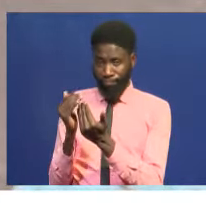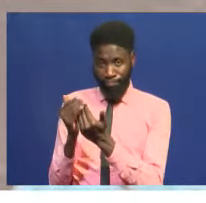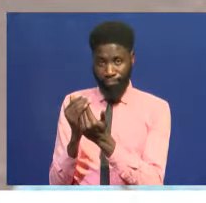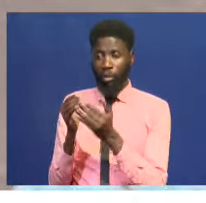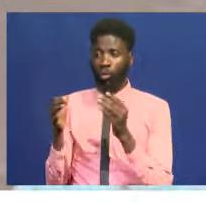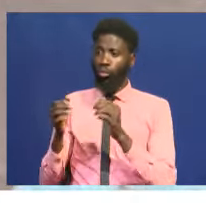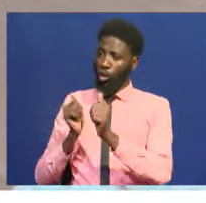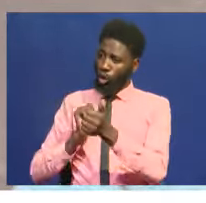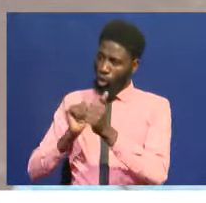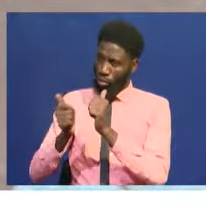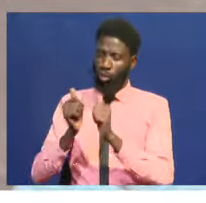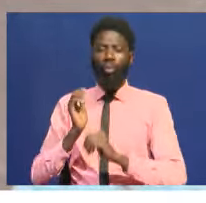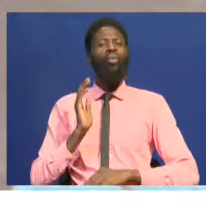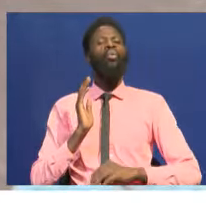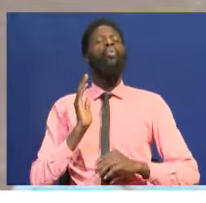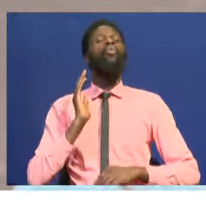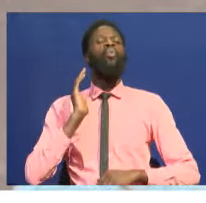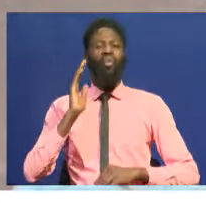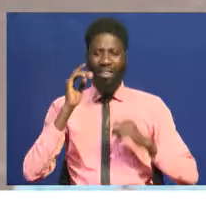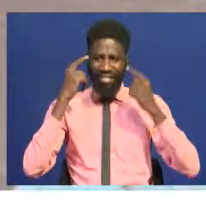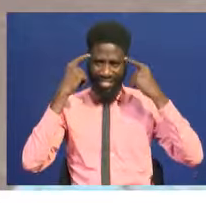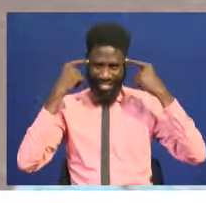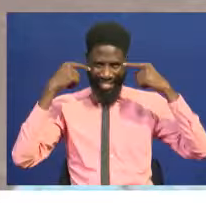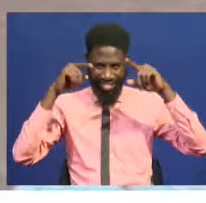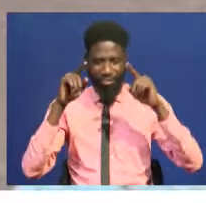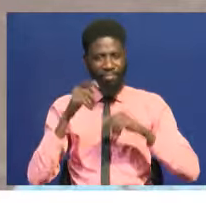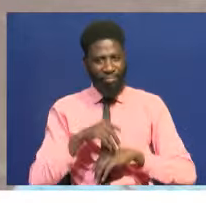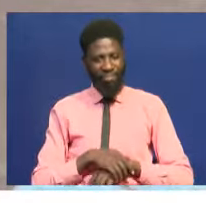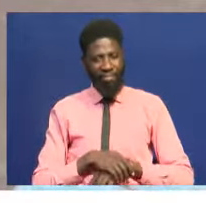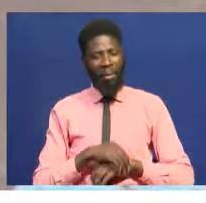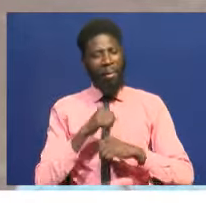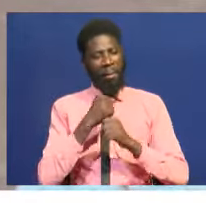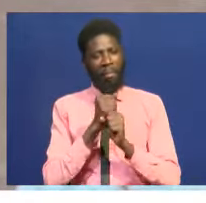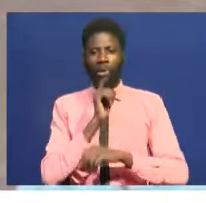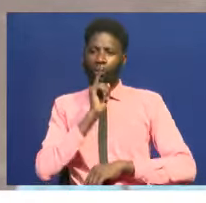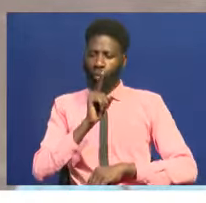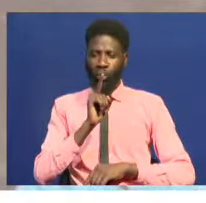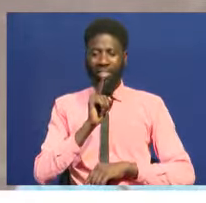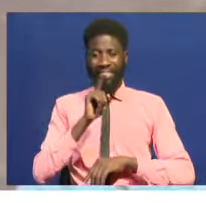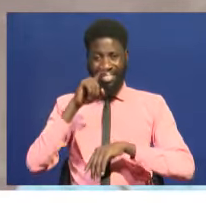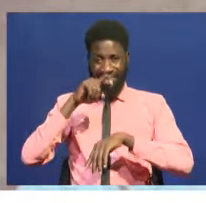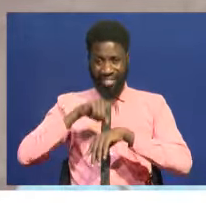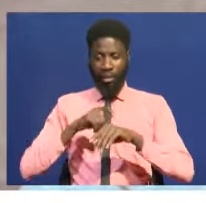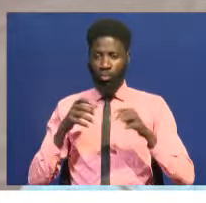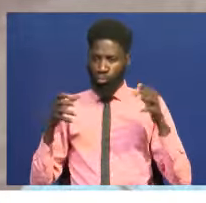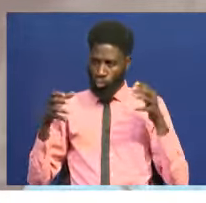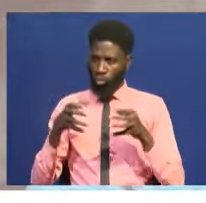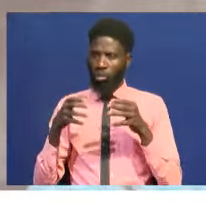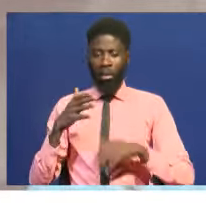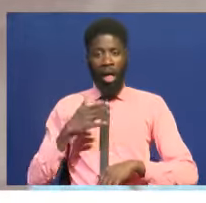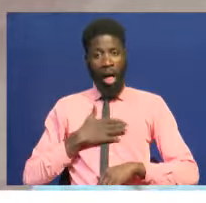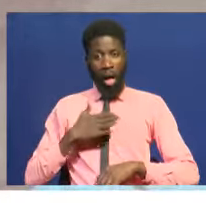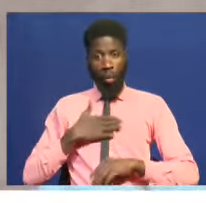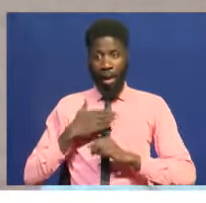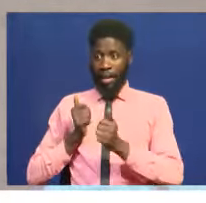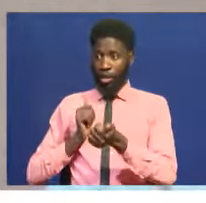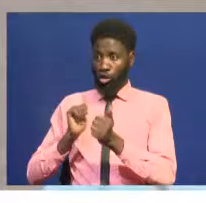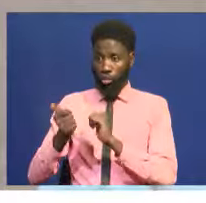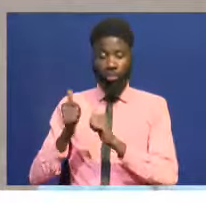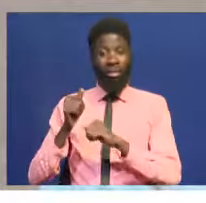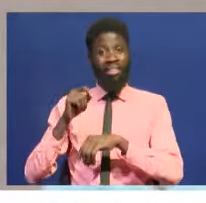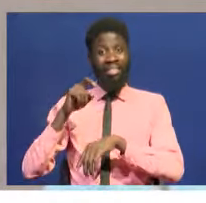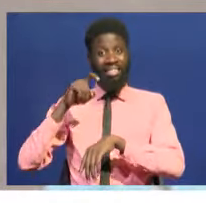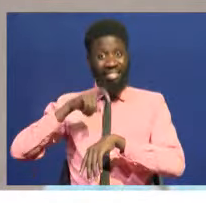itatimia, ya kuhakikisha kwamba wanariadha wetu wakipata pesa zao, wanapata